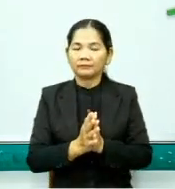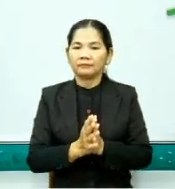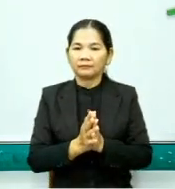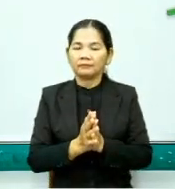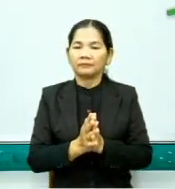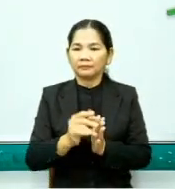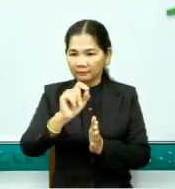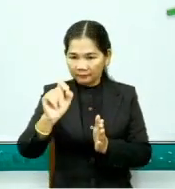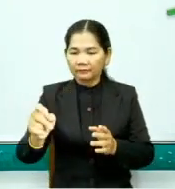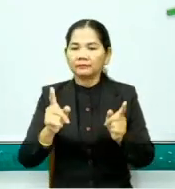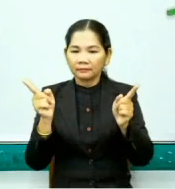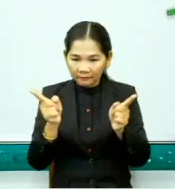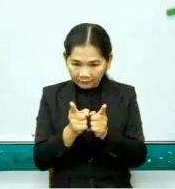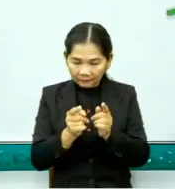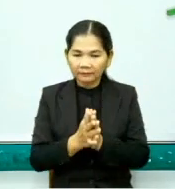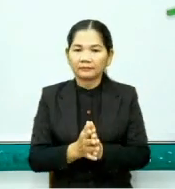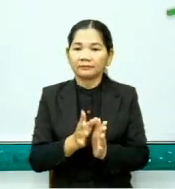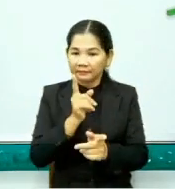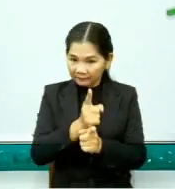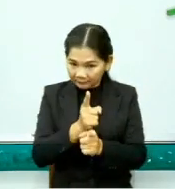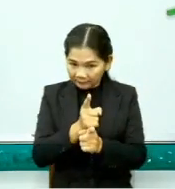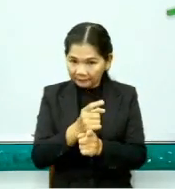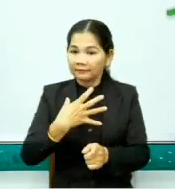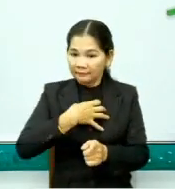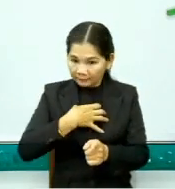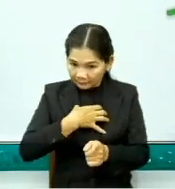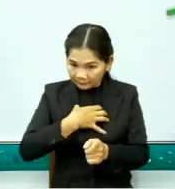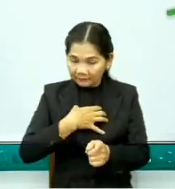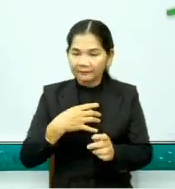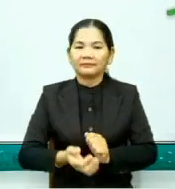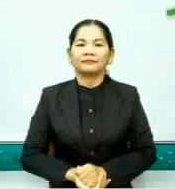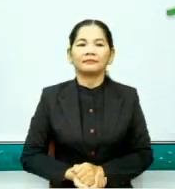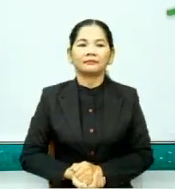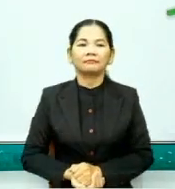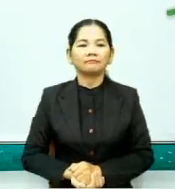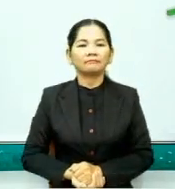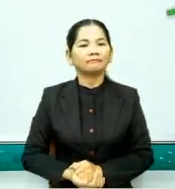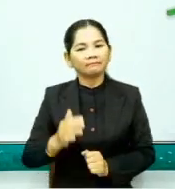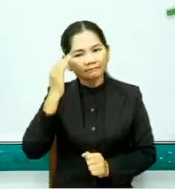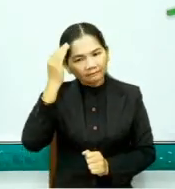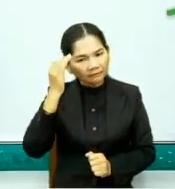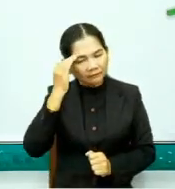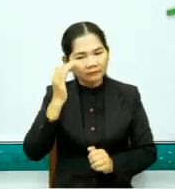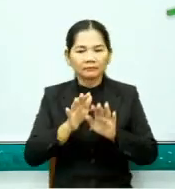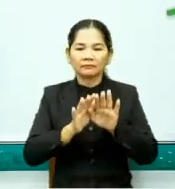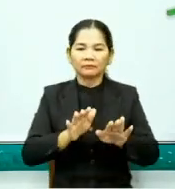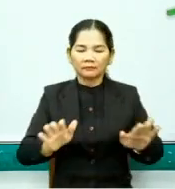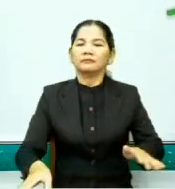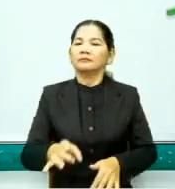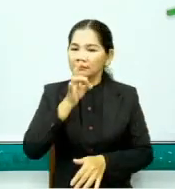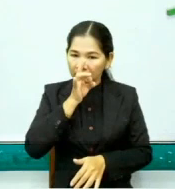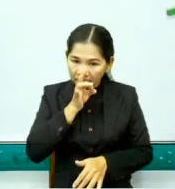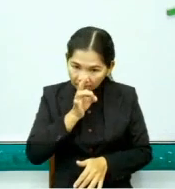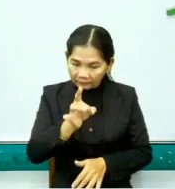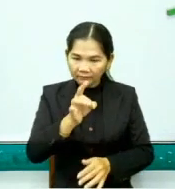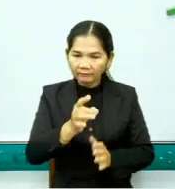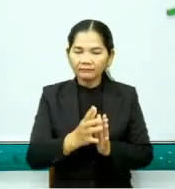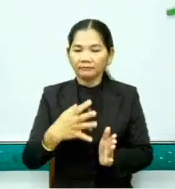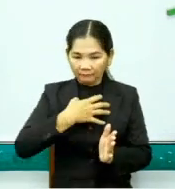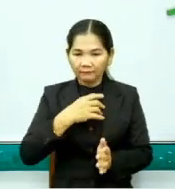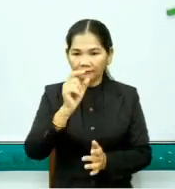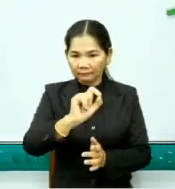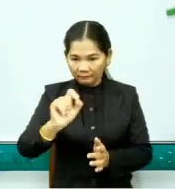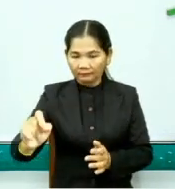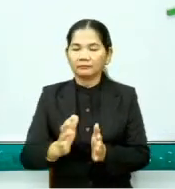khlê khlê ạ trâm trâu đài rì tê chà nè cứ chư chịa thà con tiền ạc nìa bất kỳ chân sơ